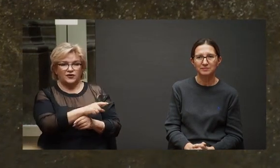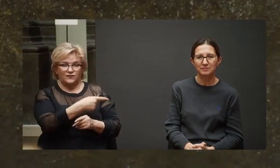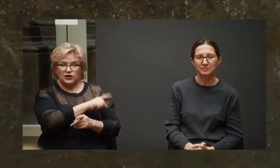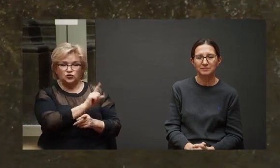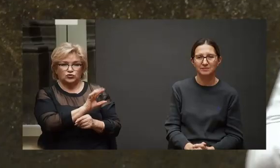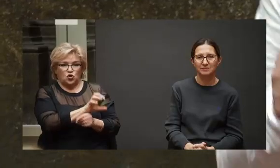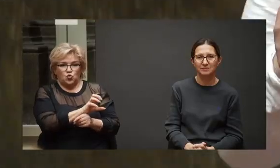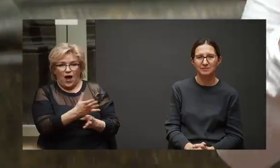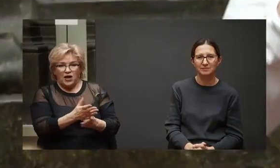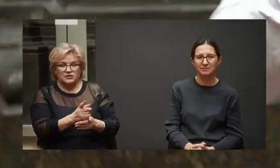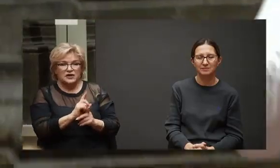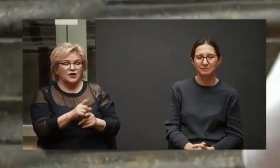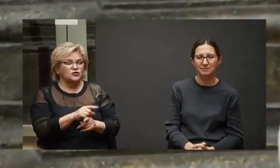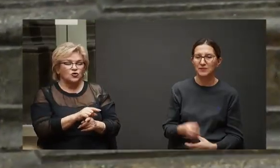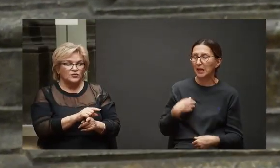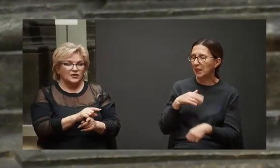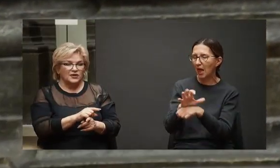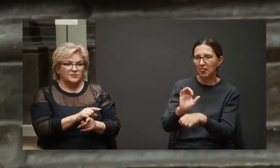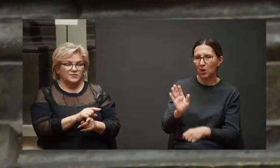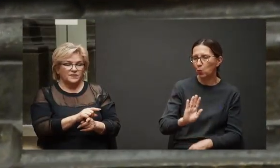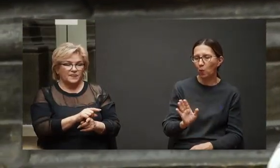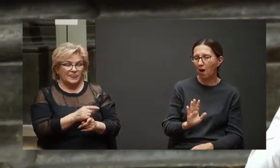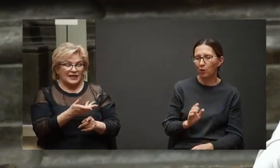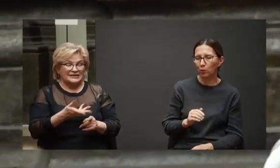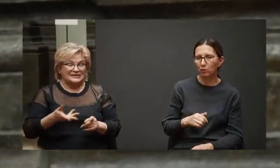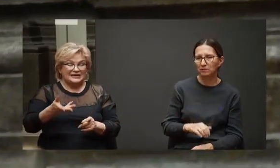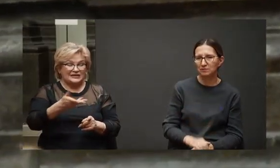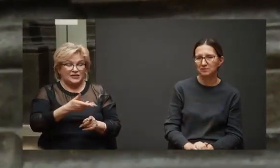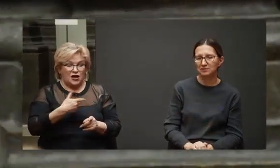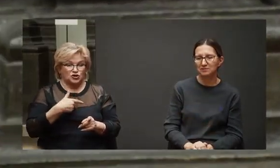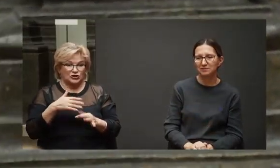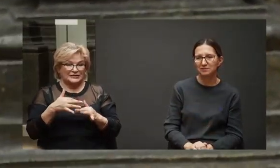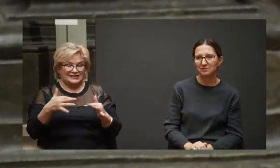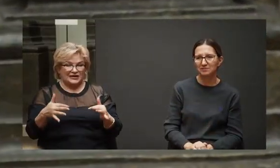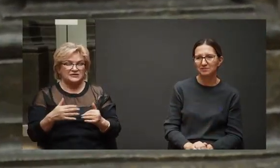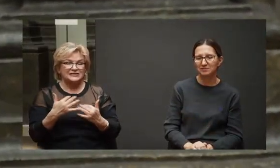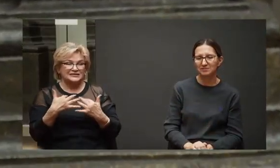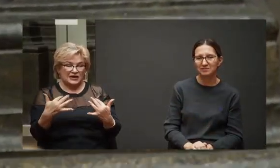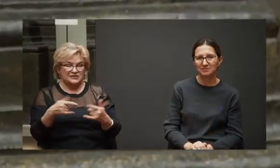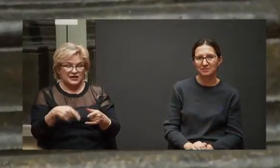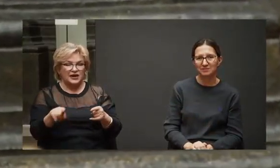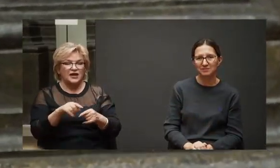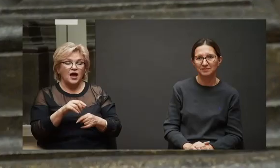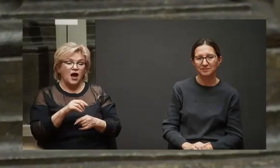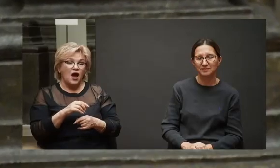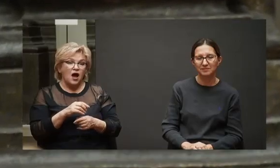ругаете, особенно мы вот не ругаем, вот, среди мы наших зрителей. Всячески за.